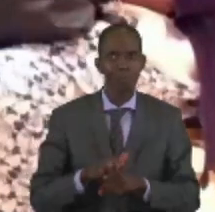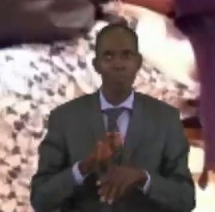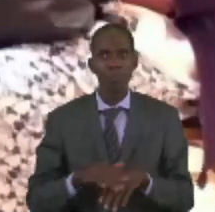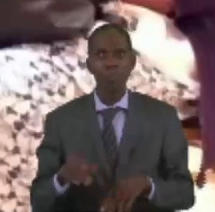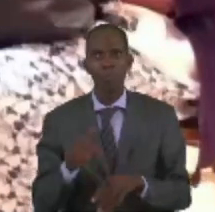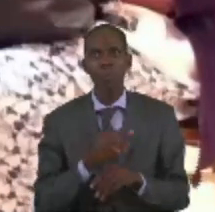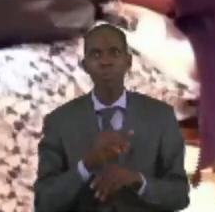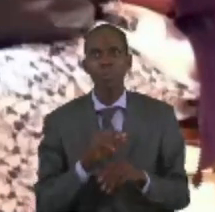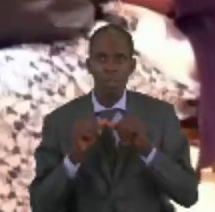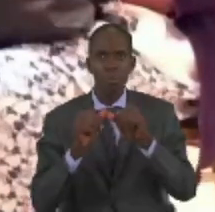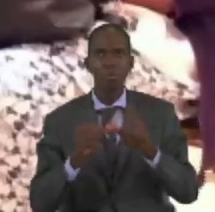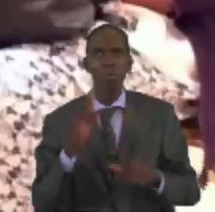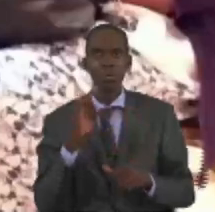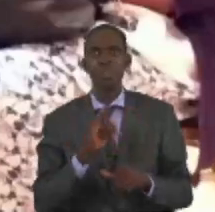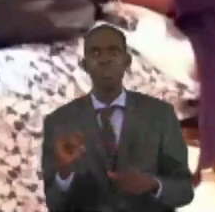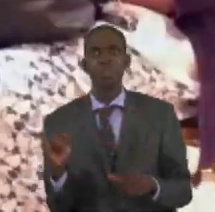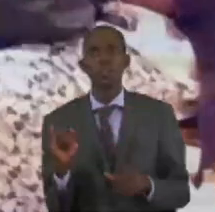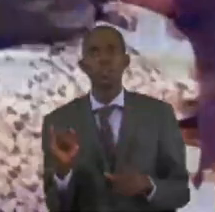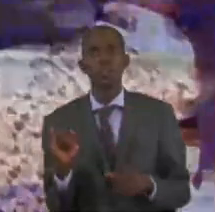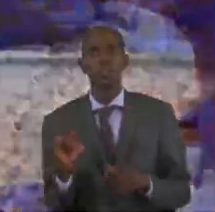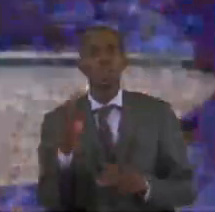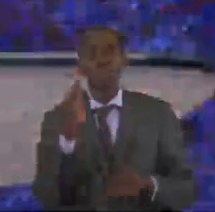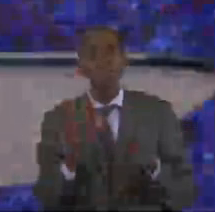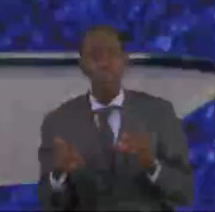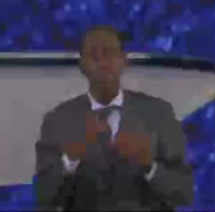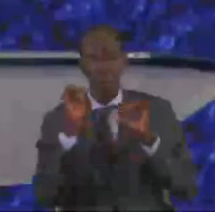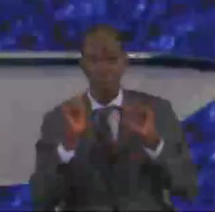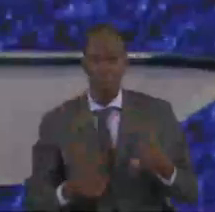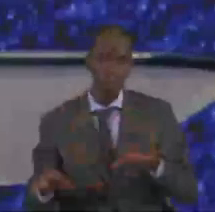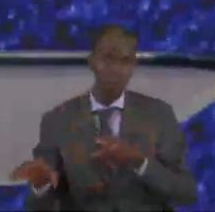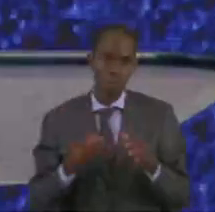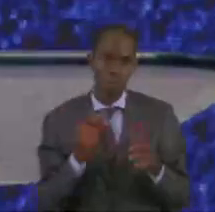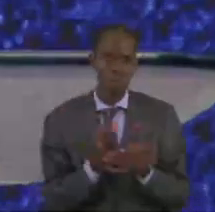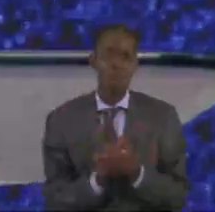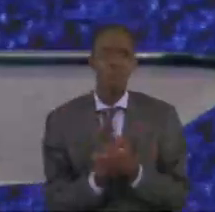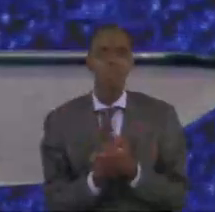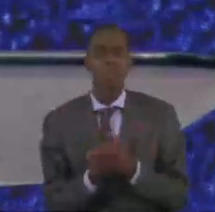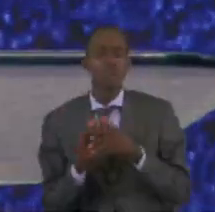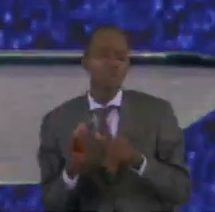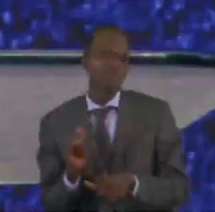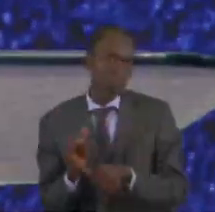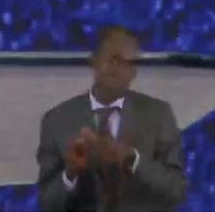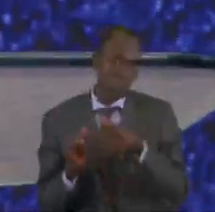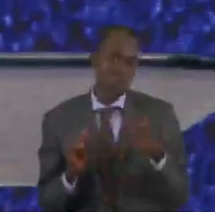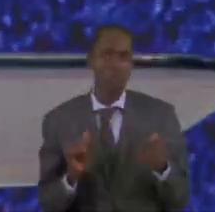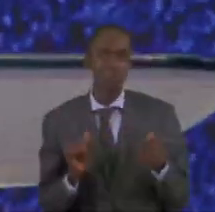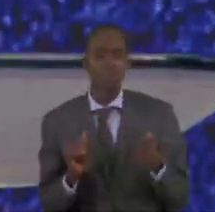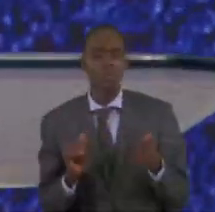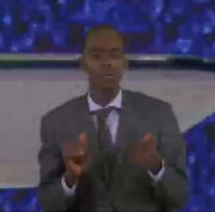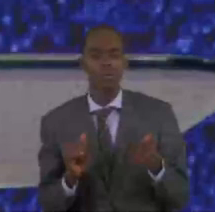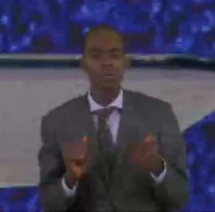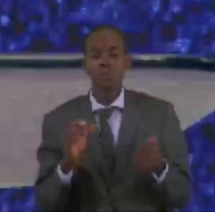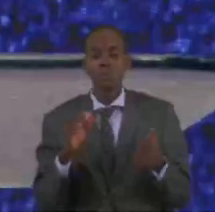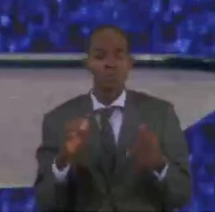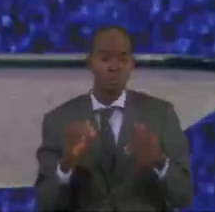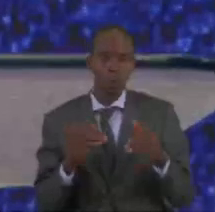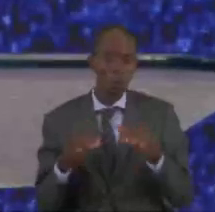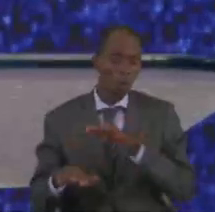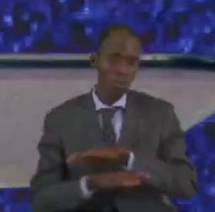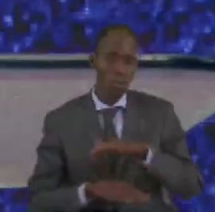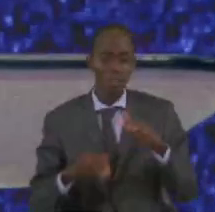La pression sur leur vie, ils continuent de prêcher. Et s'ils ont pu faire cela sous une persécution